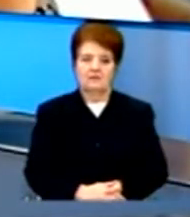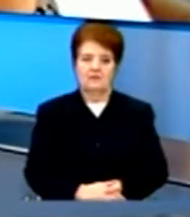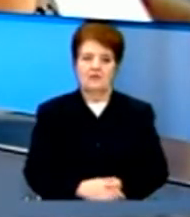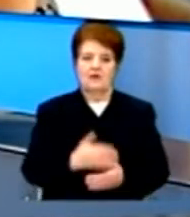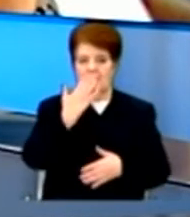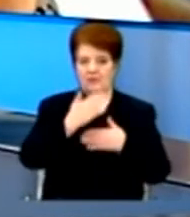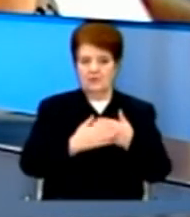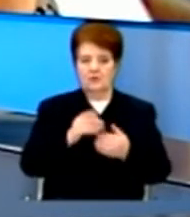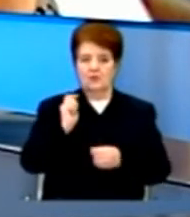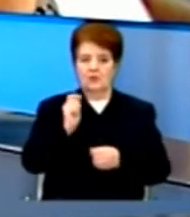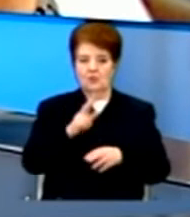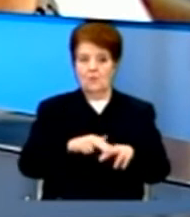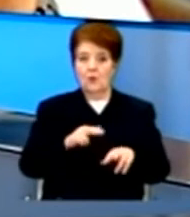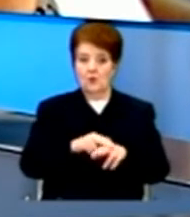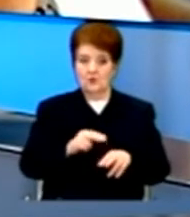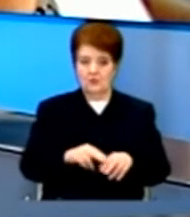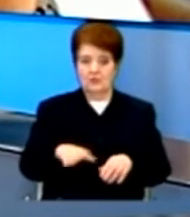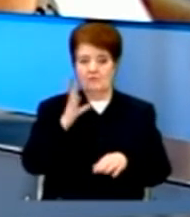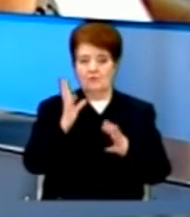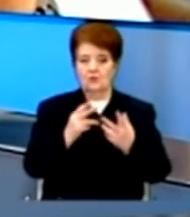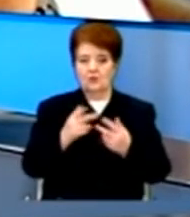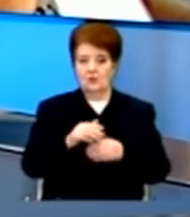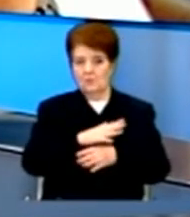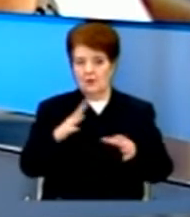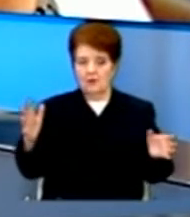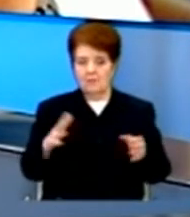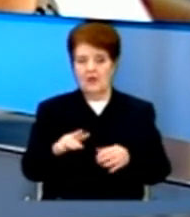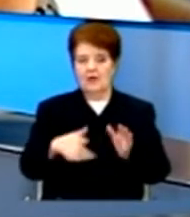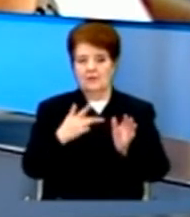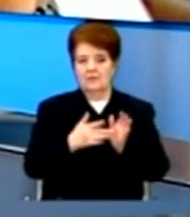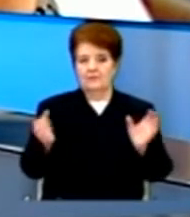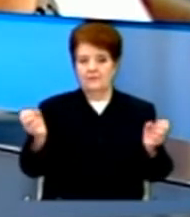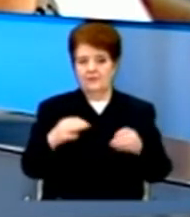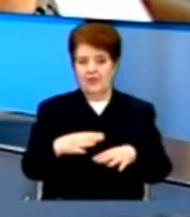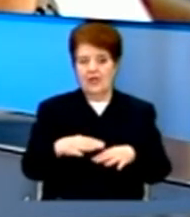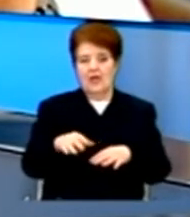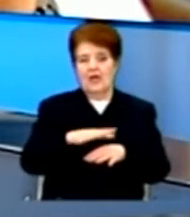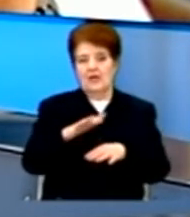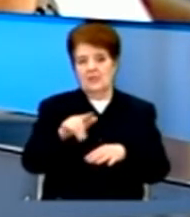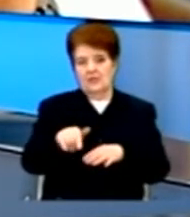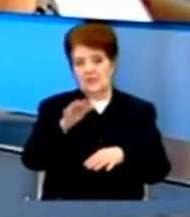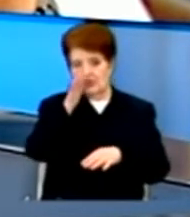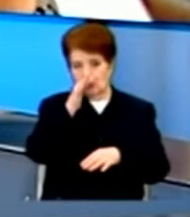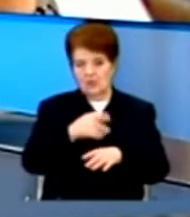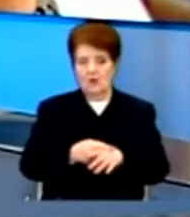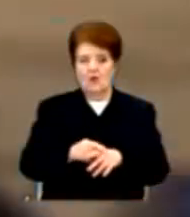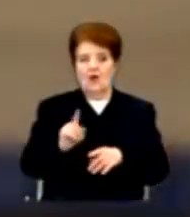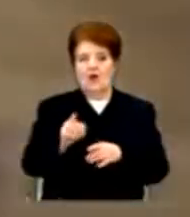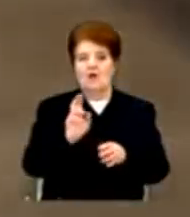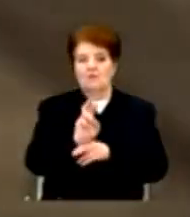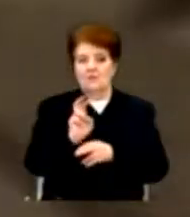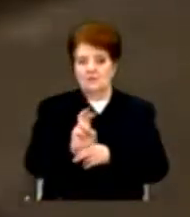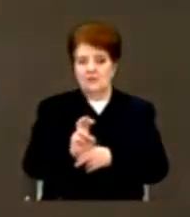În ajun de Crăciun, polițiștii s-au aflat în număr mare în piața centrală din Chișinău. Oamenii legii nu au mers cu colindatul, ci au ridicat